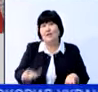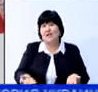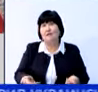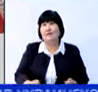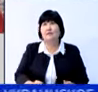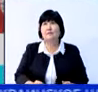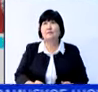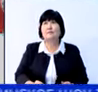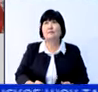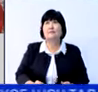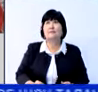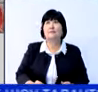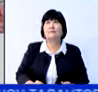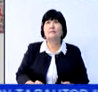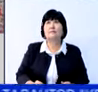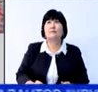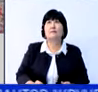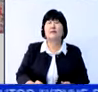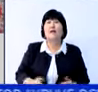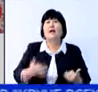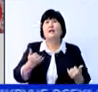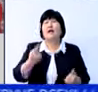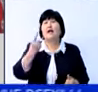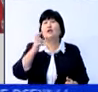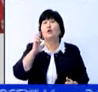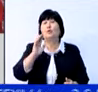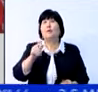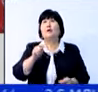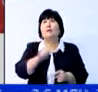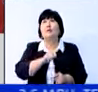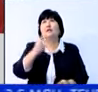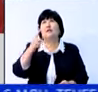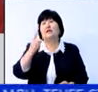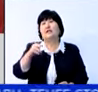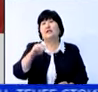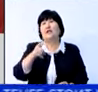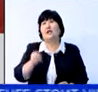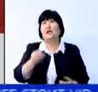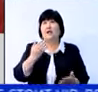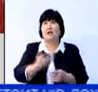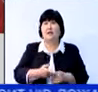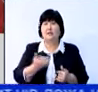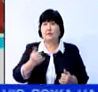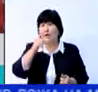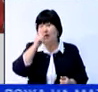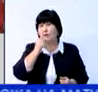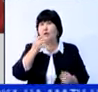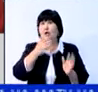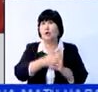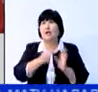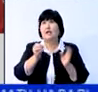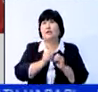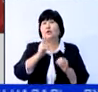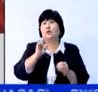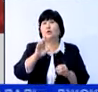людского хороша а у карой сейчас 1 кубометр газа стоит 21 тенге это если в месяц мы расходуем 10